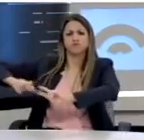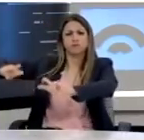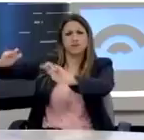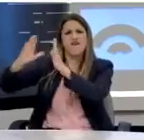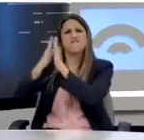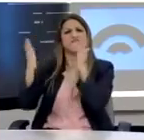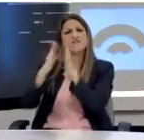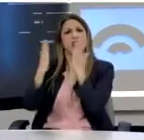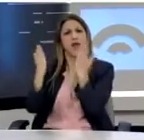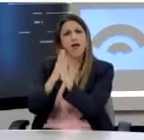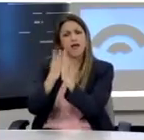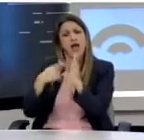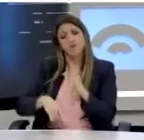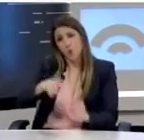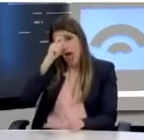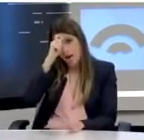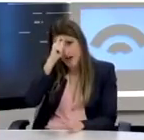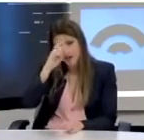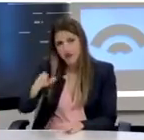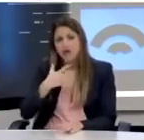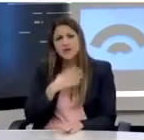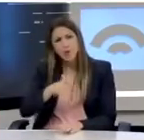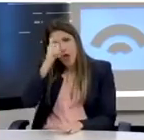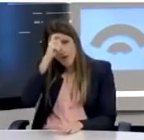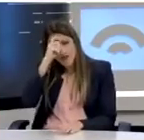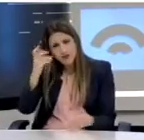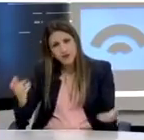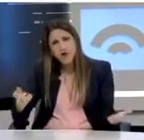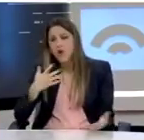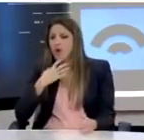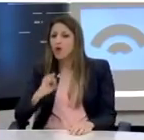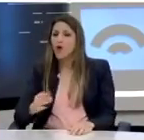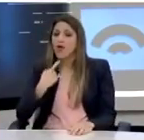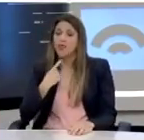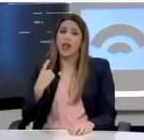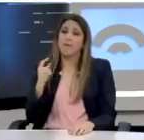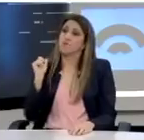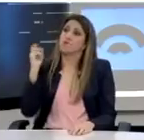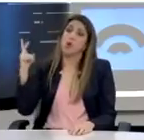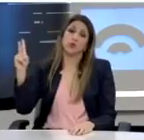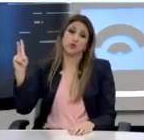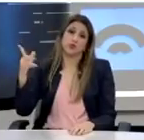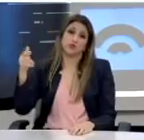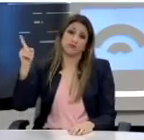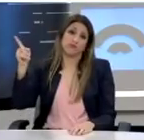των δύο πλευρών και είμαστε απαράδεκτοι. Γιατί είμαστε απαράδεκτοι? Γιατί δεν λέμε ότι μόνο αυτοί έχουν